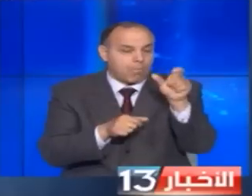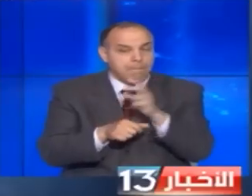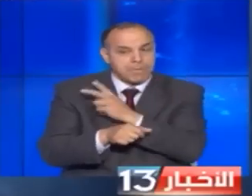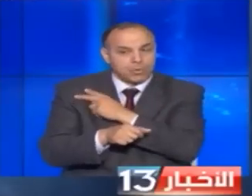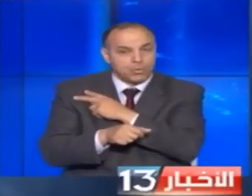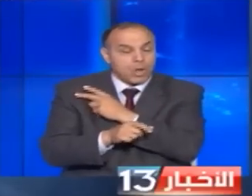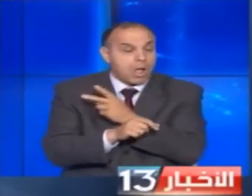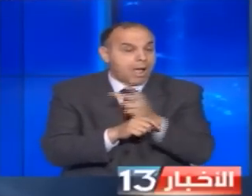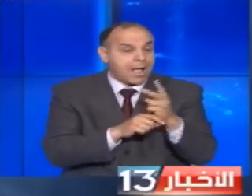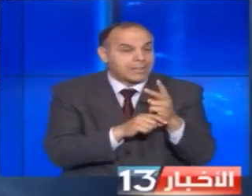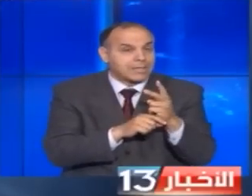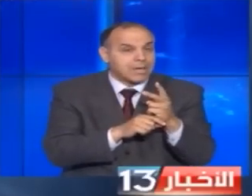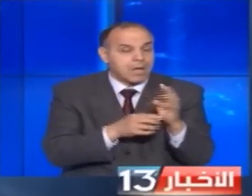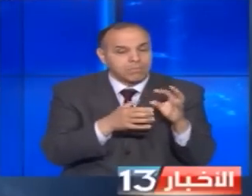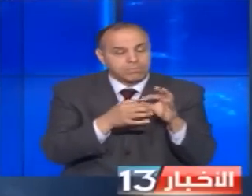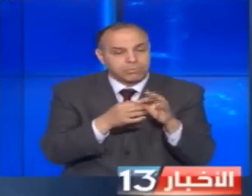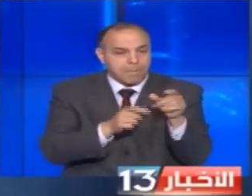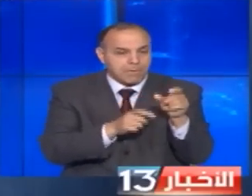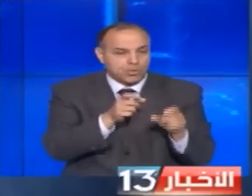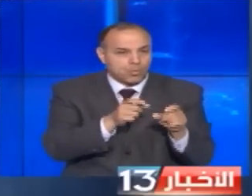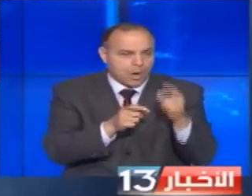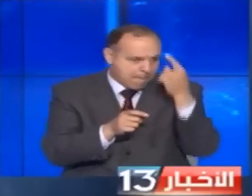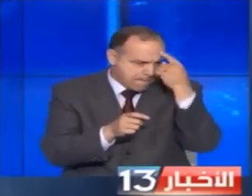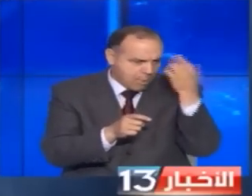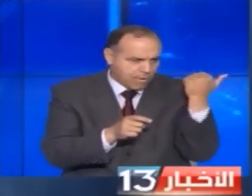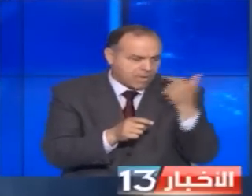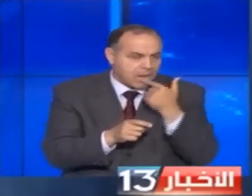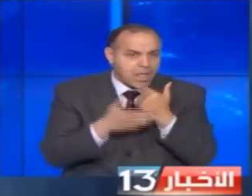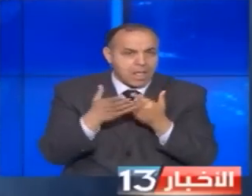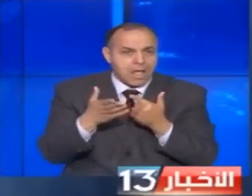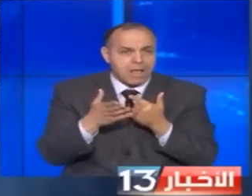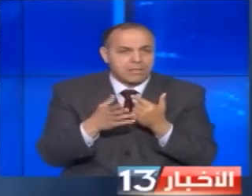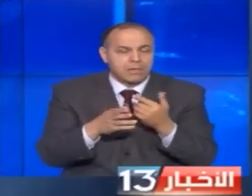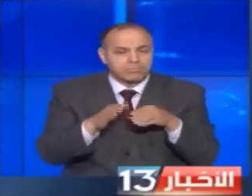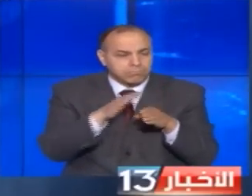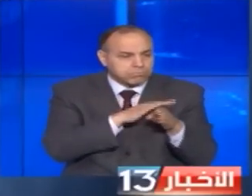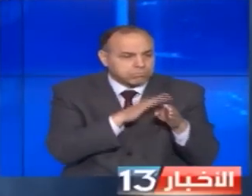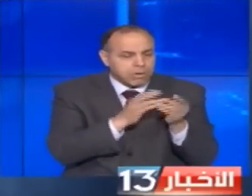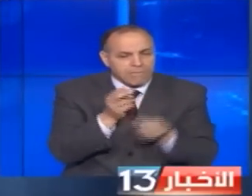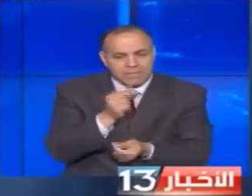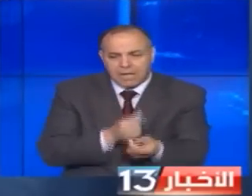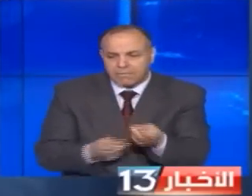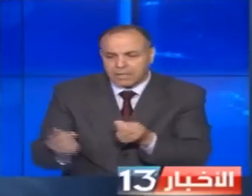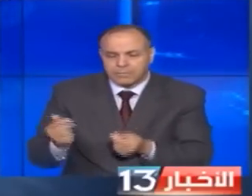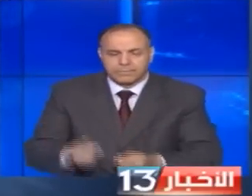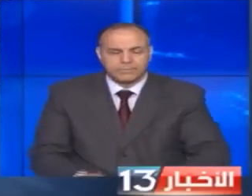الخطيره المرتبطه بالمجموعه المذكوره والذي يتحصن بالفرار